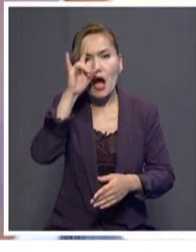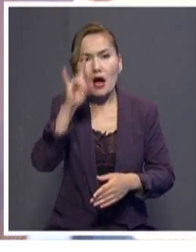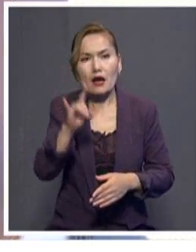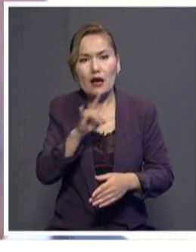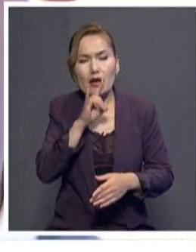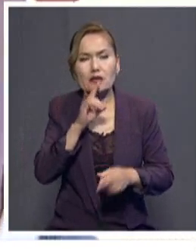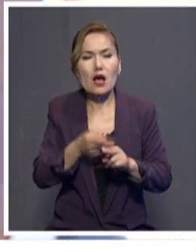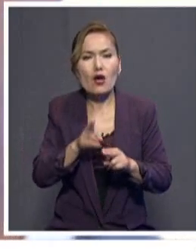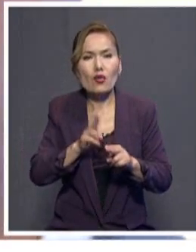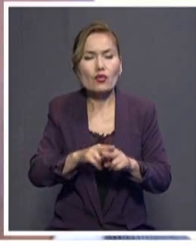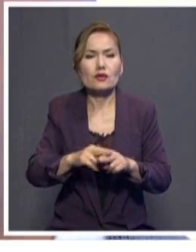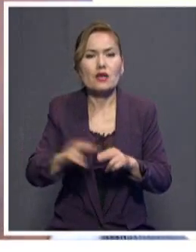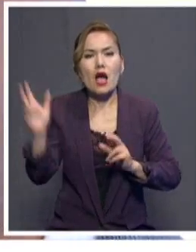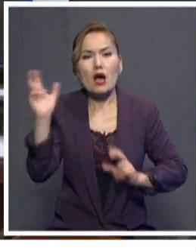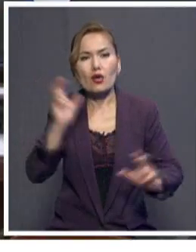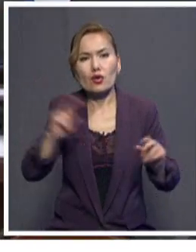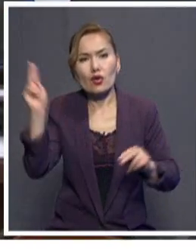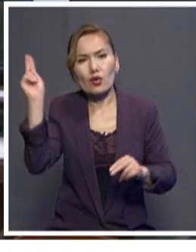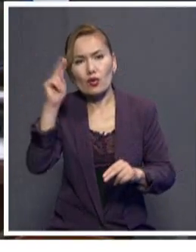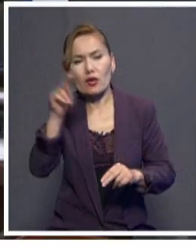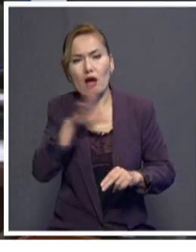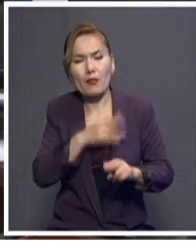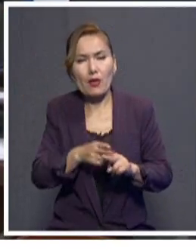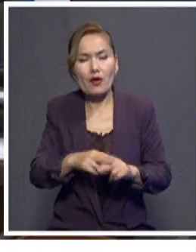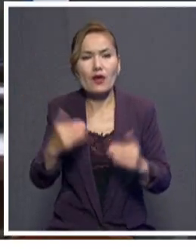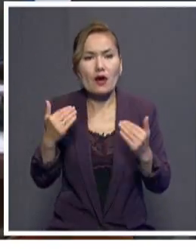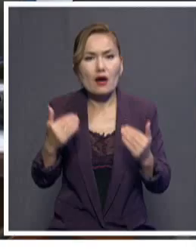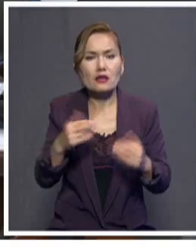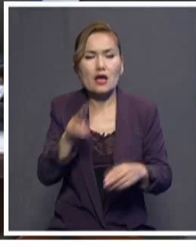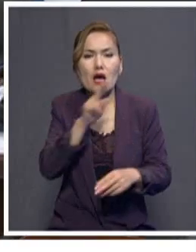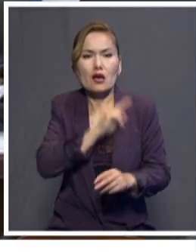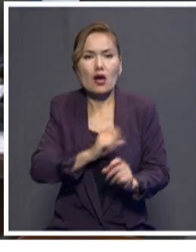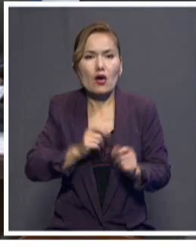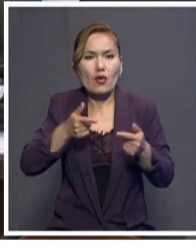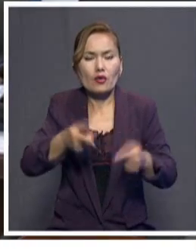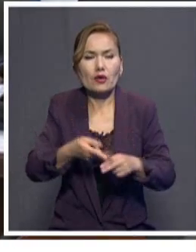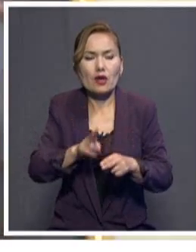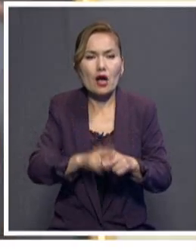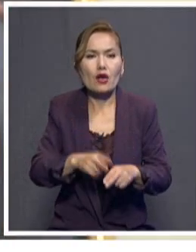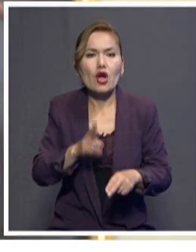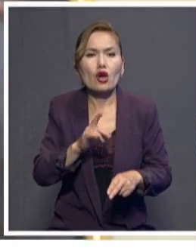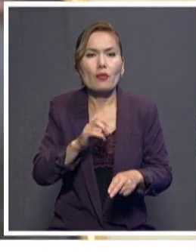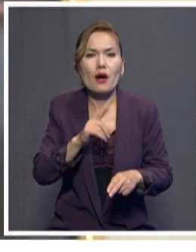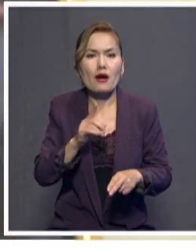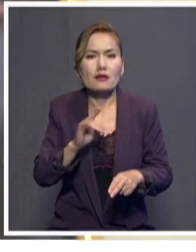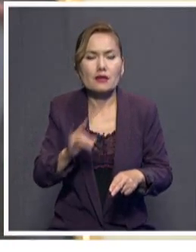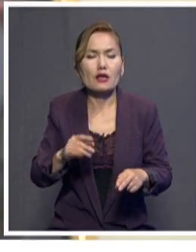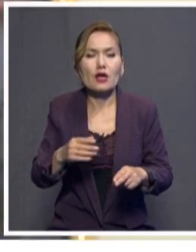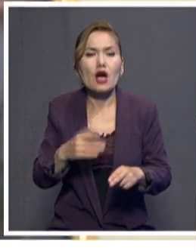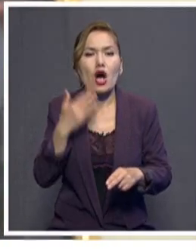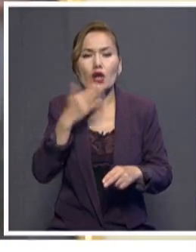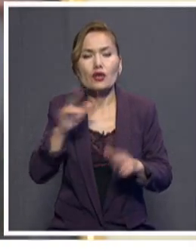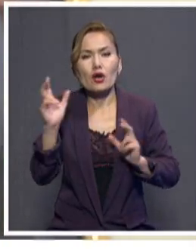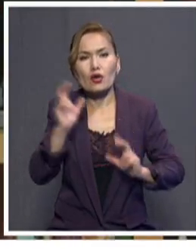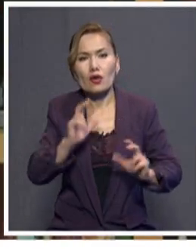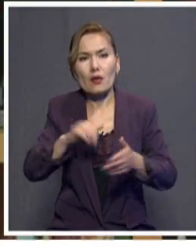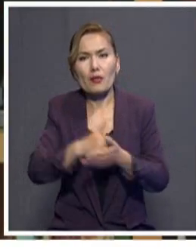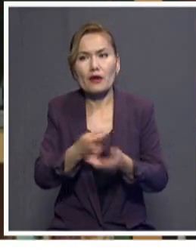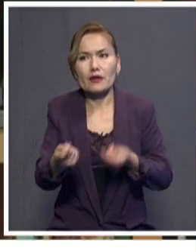шаңырағында білім алып, осы өнер ордасының мәртебесін биіктетуге атсалысты. Қазір ол Құрманғазы атындағы Қазақ ұлттық консерваториясының